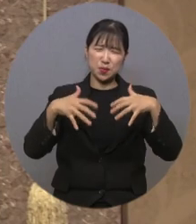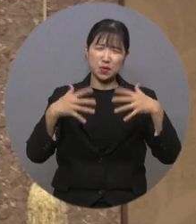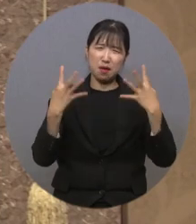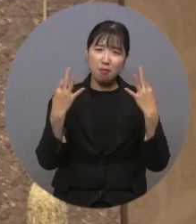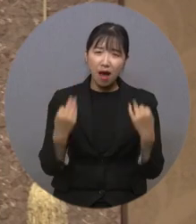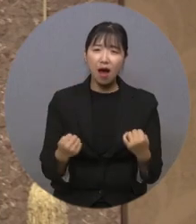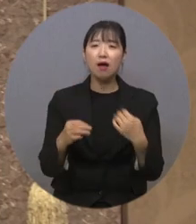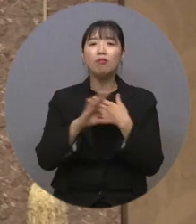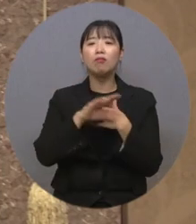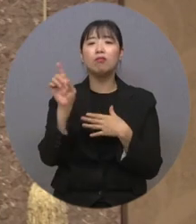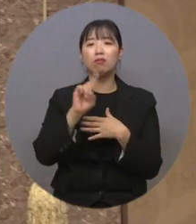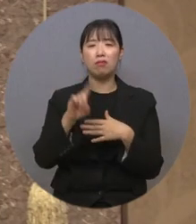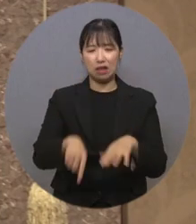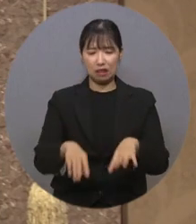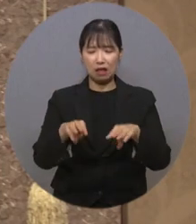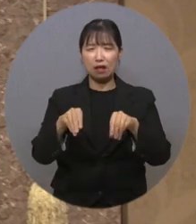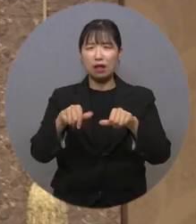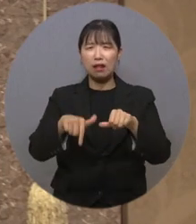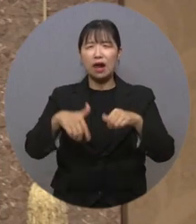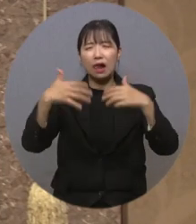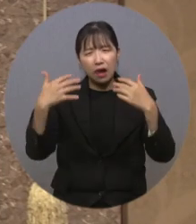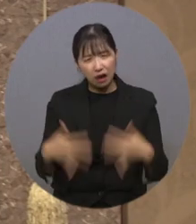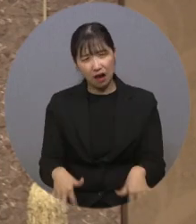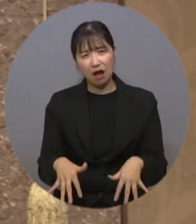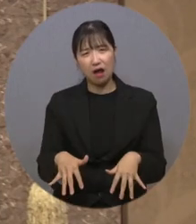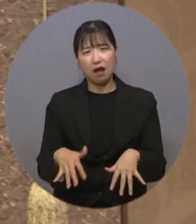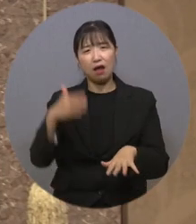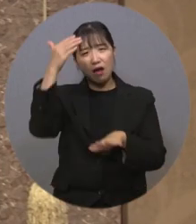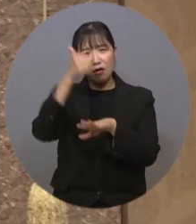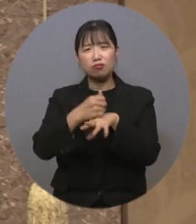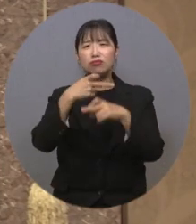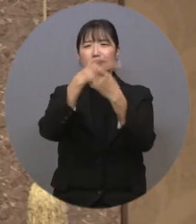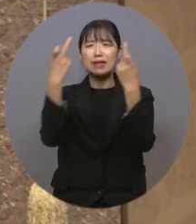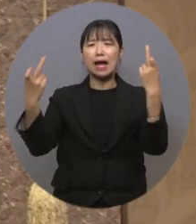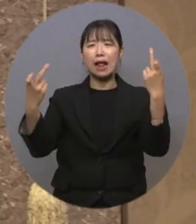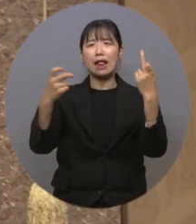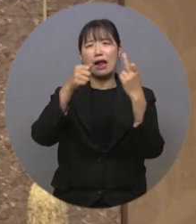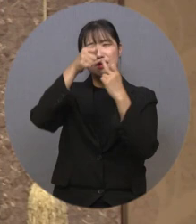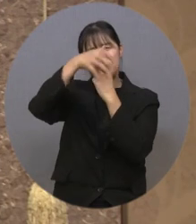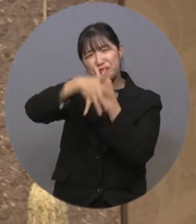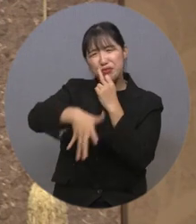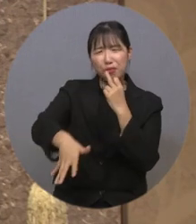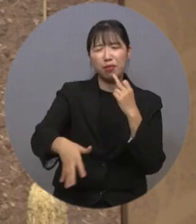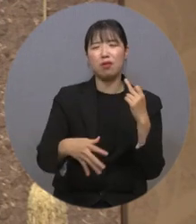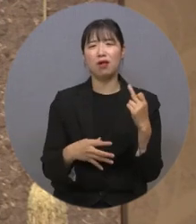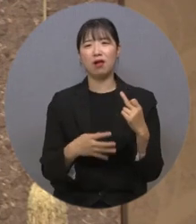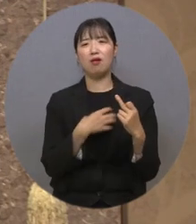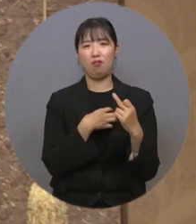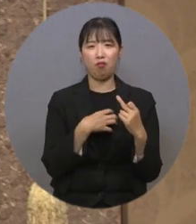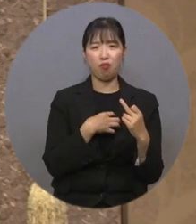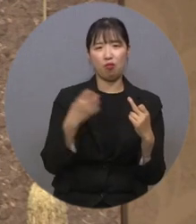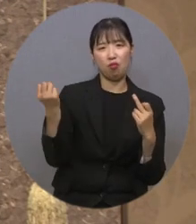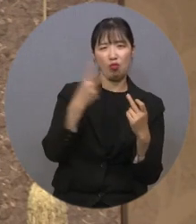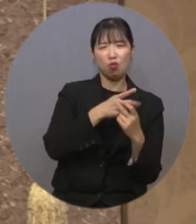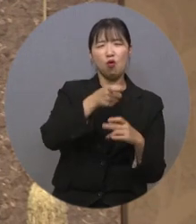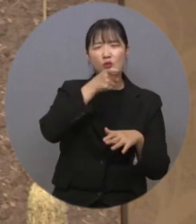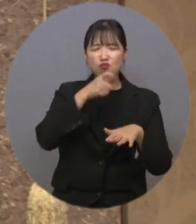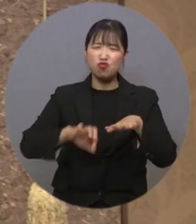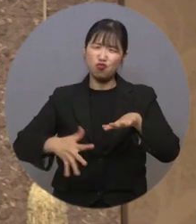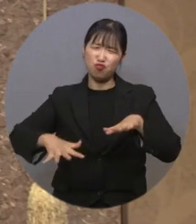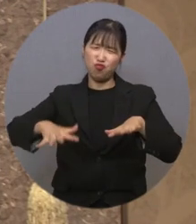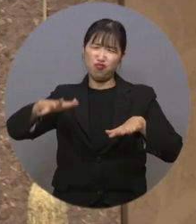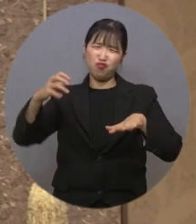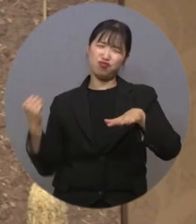보면은 지반이 약해지죠. 네. 지반이 약해지다 보니까 산사태가 날 수도 있고 때로는 이제 홍수가